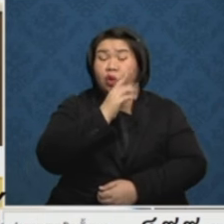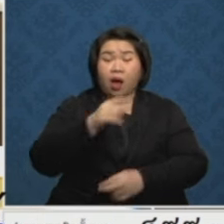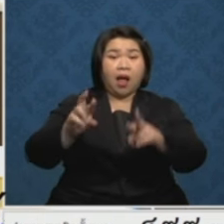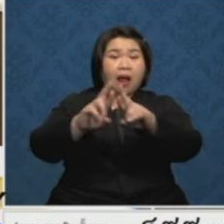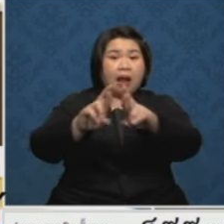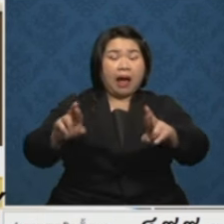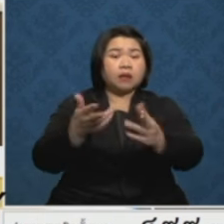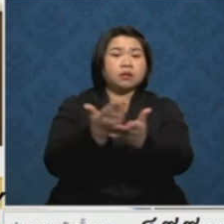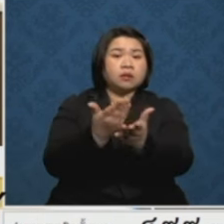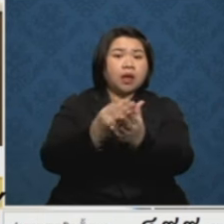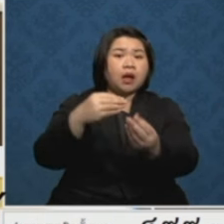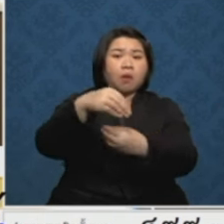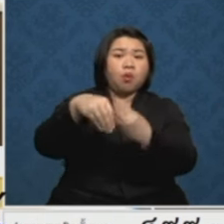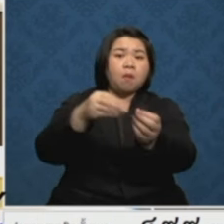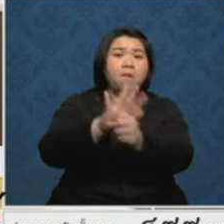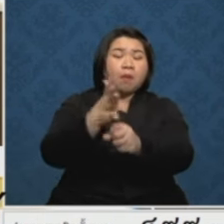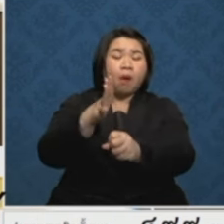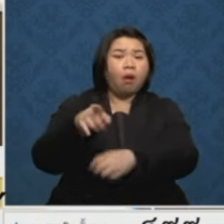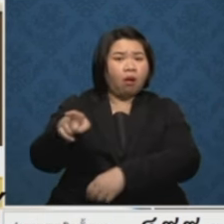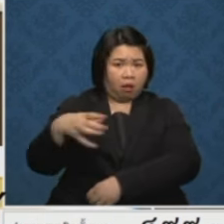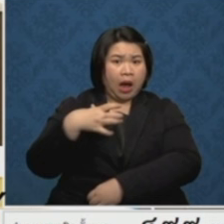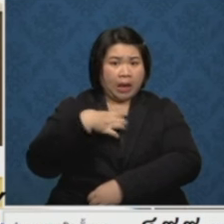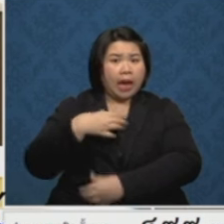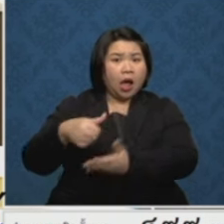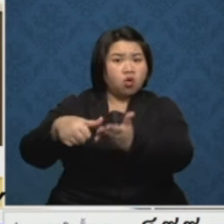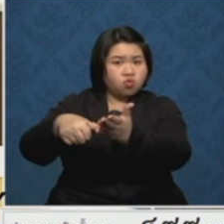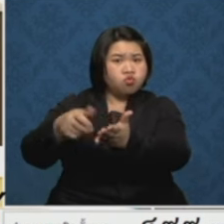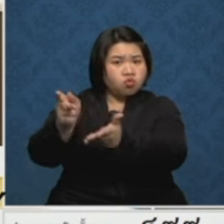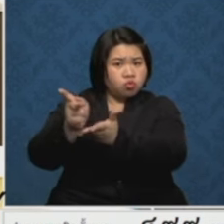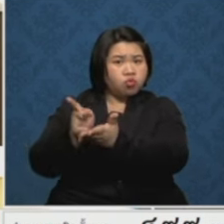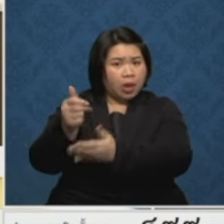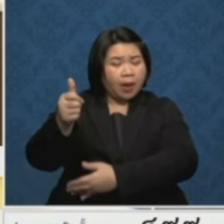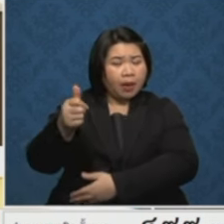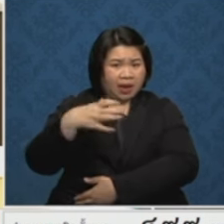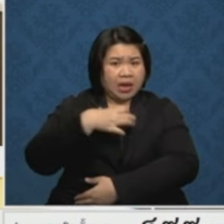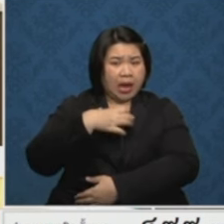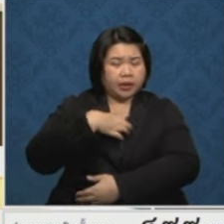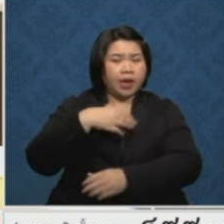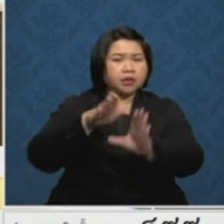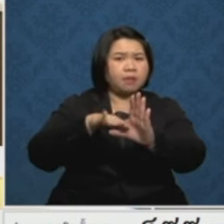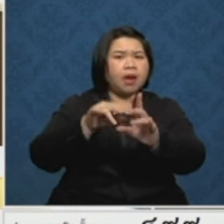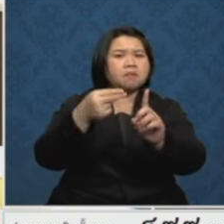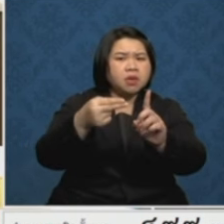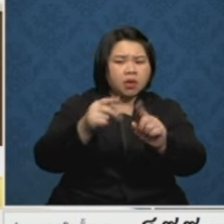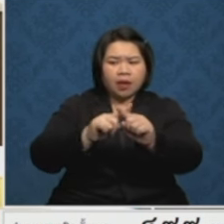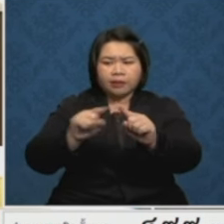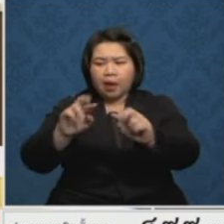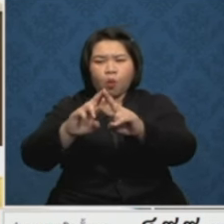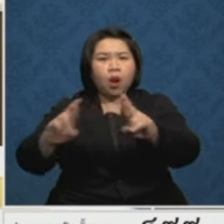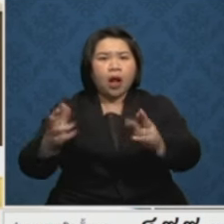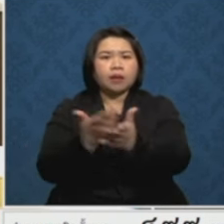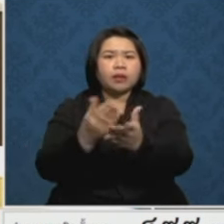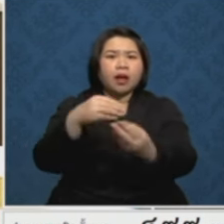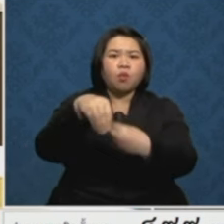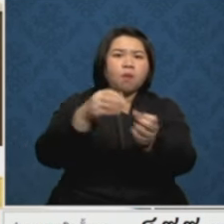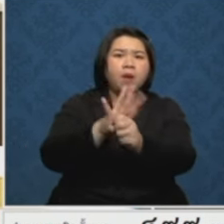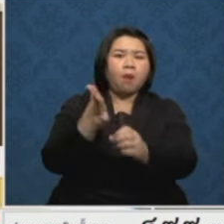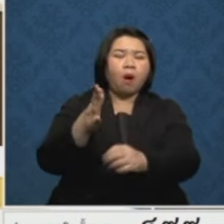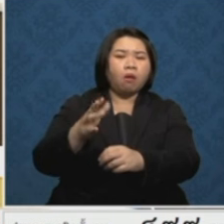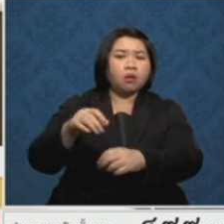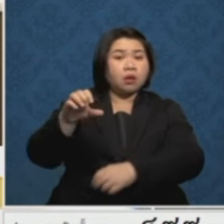สดไม่พอจริงๆเนี่ยมีสินเชื่อให้เขาไหมเพื่อจูงใจให้เขาที่อยากที่จะเข้ามาไม่มีเลยค่ะท่านประธานโดยปกติ